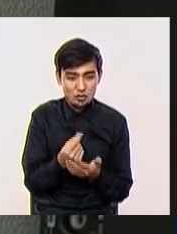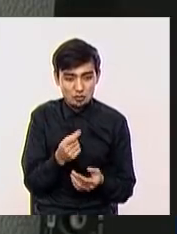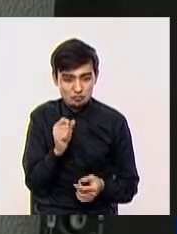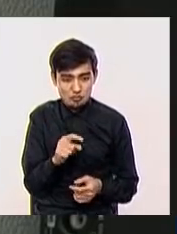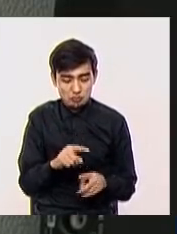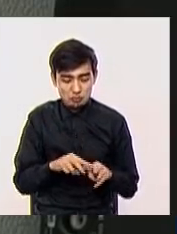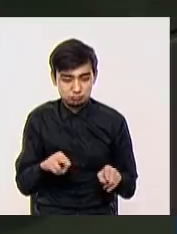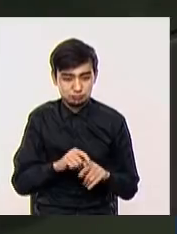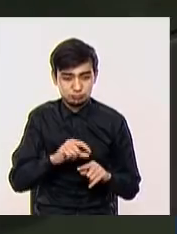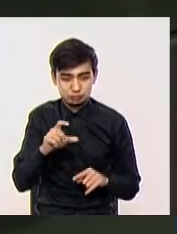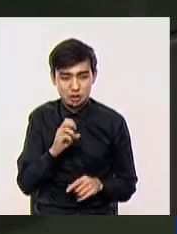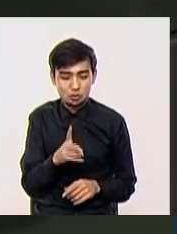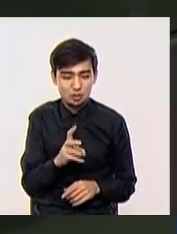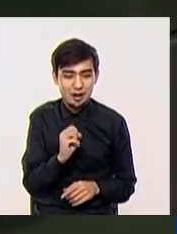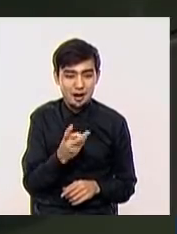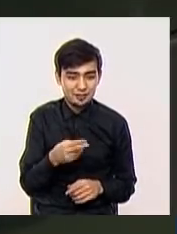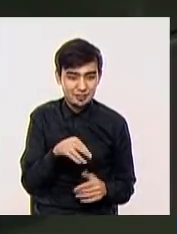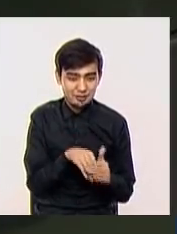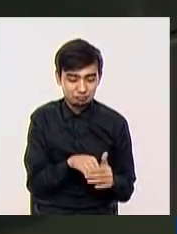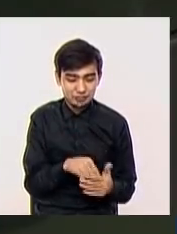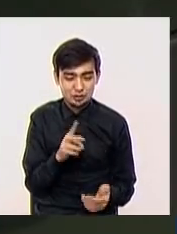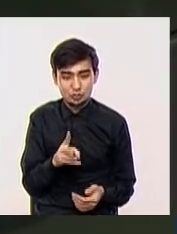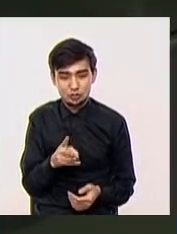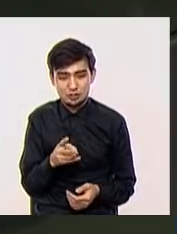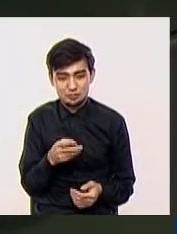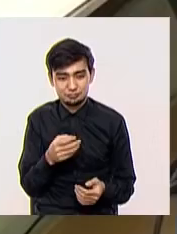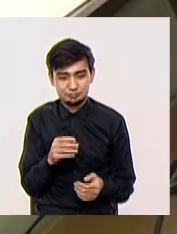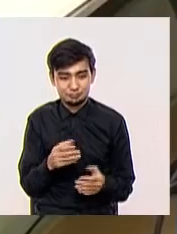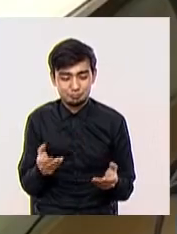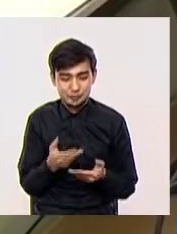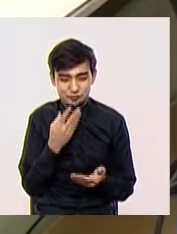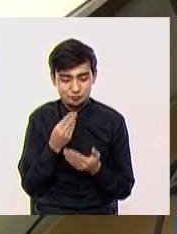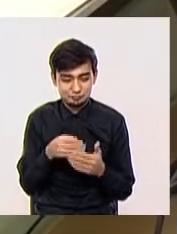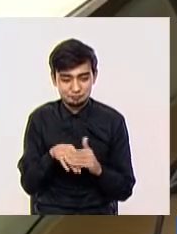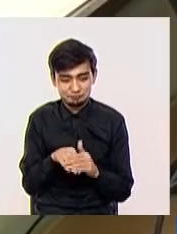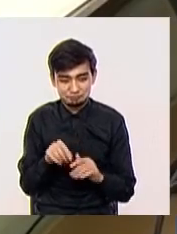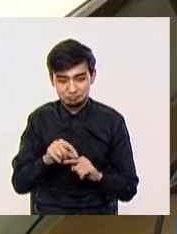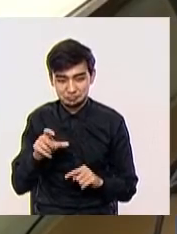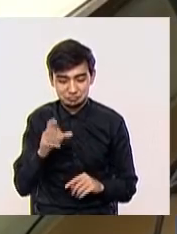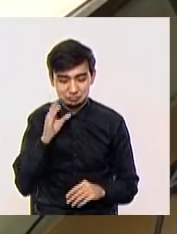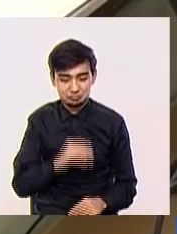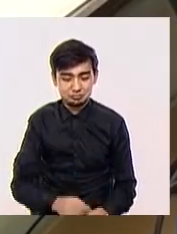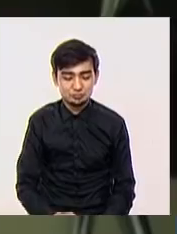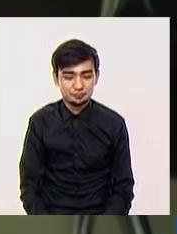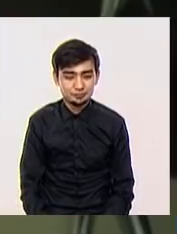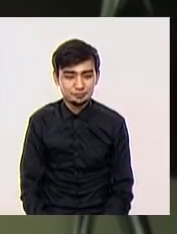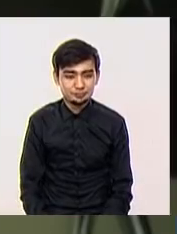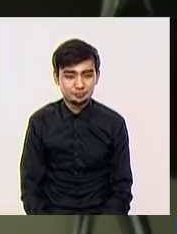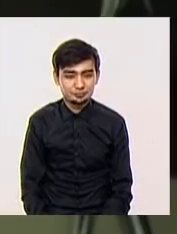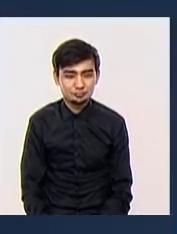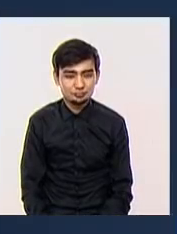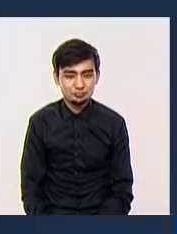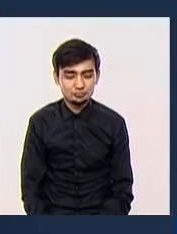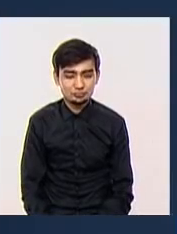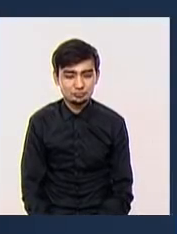золото, другие вкладывают в акции и облигации, третьи складывают под матрас. Людмила Батюшкина, Ирина Нинашева, Информбюро, Карагандинская область.